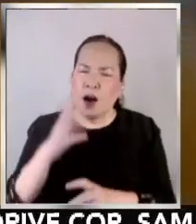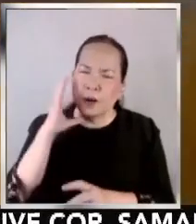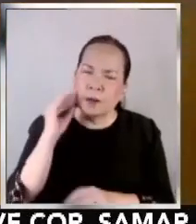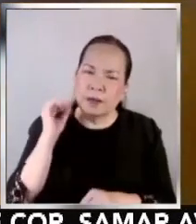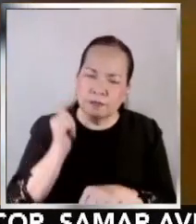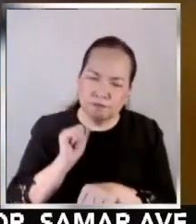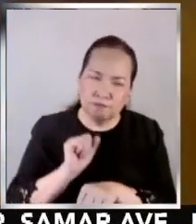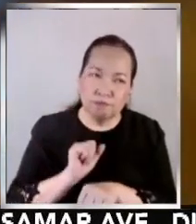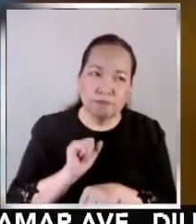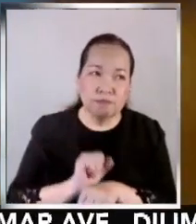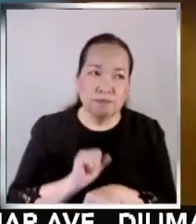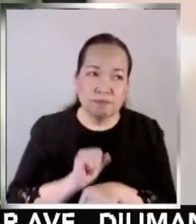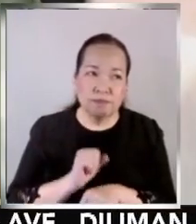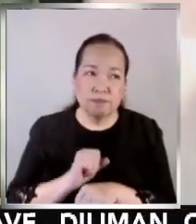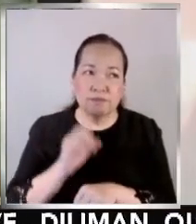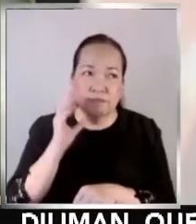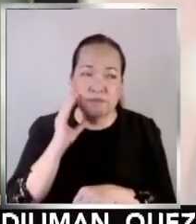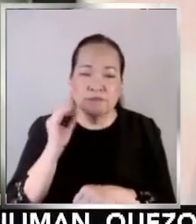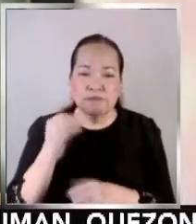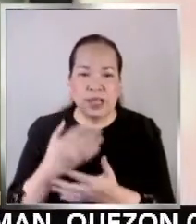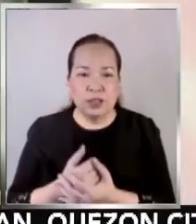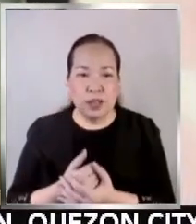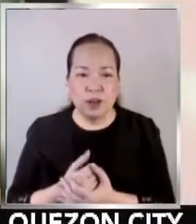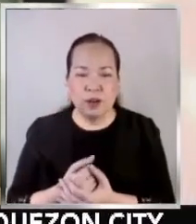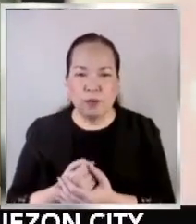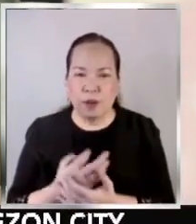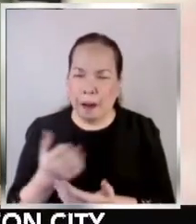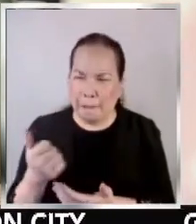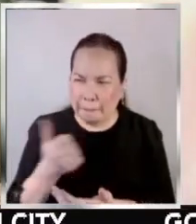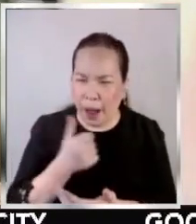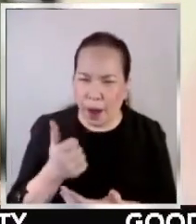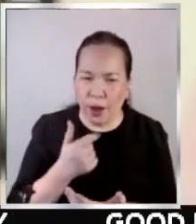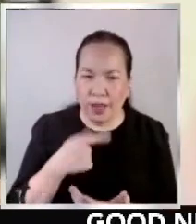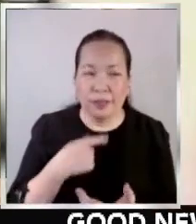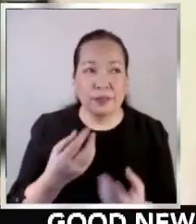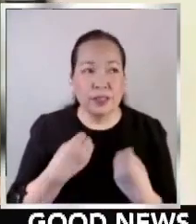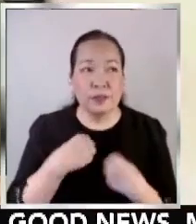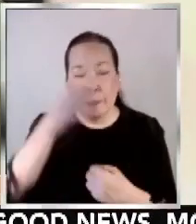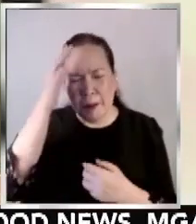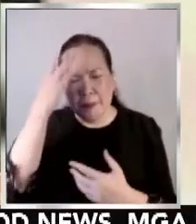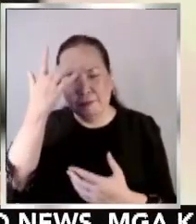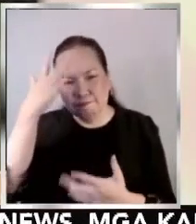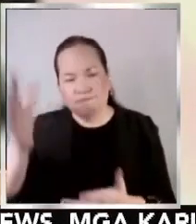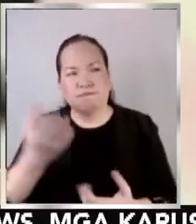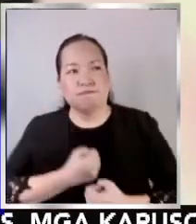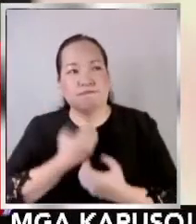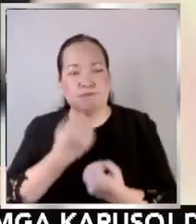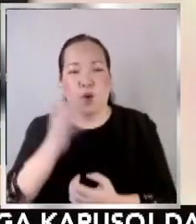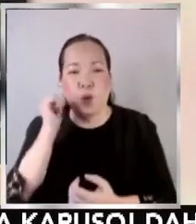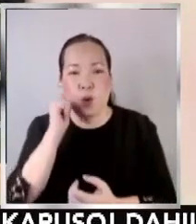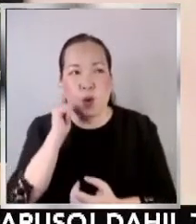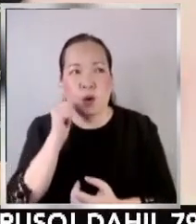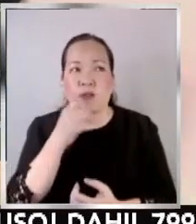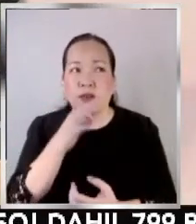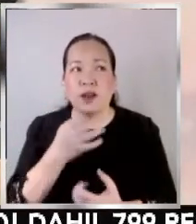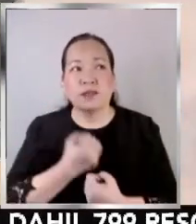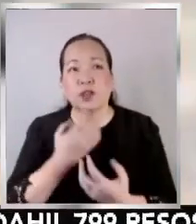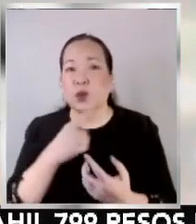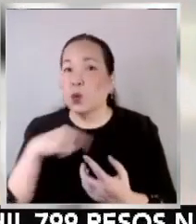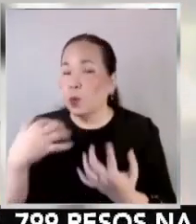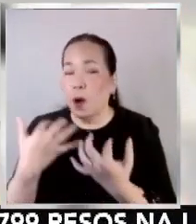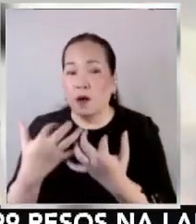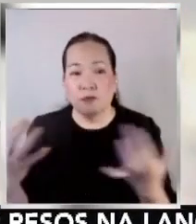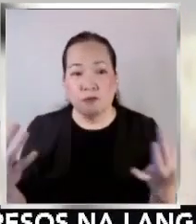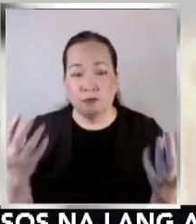aking nakakampan. Ang kanyang makatang ama, madalas daw tumula kahit sa mga bisita para